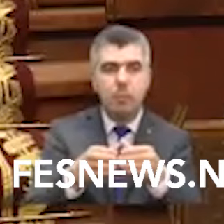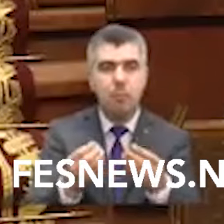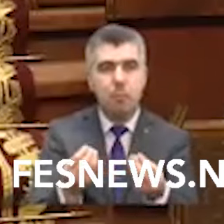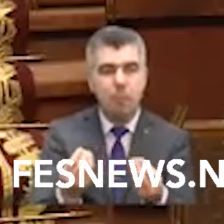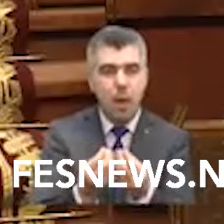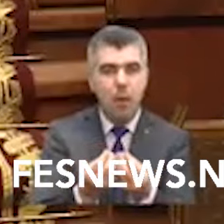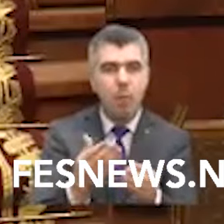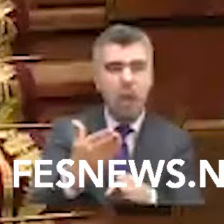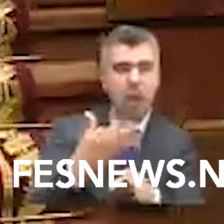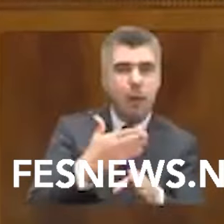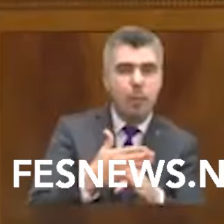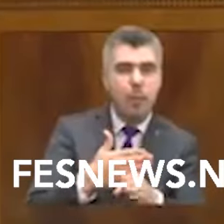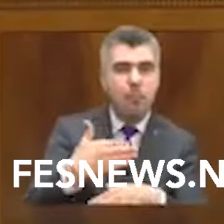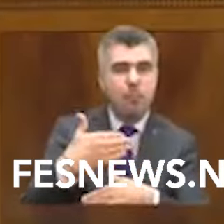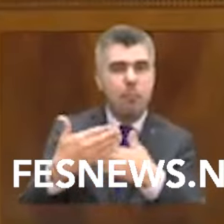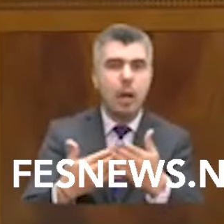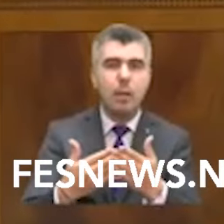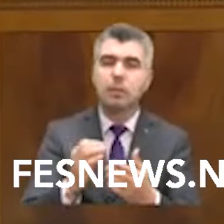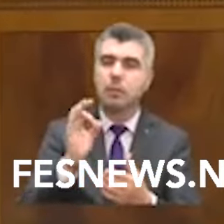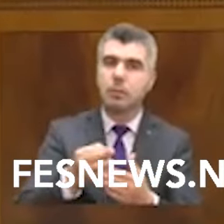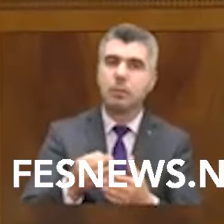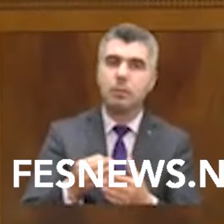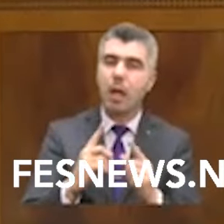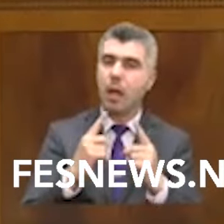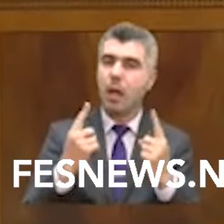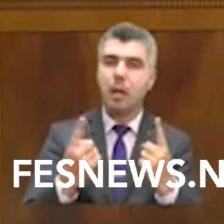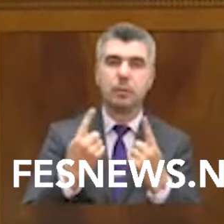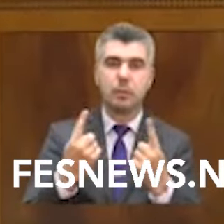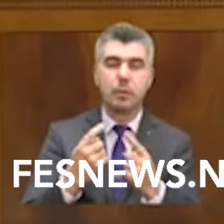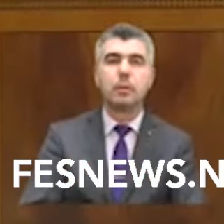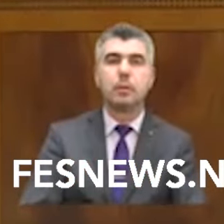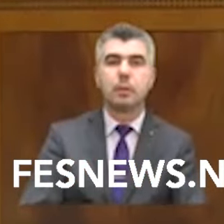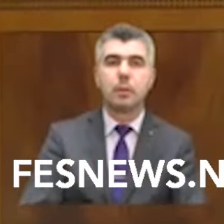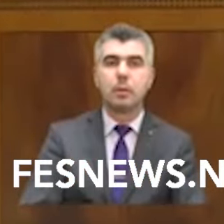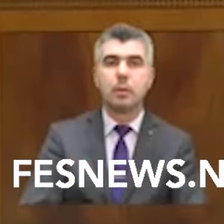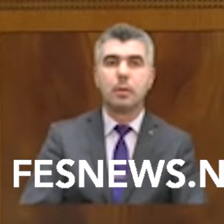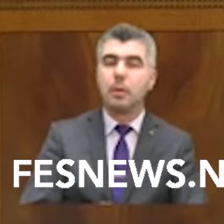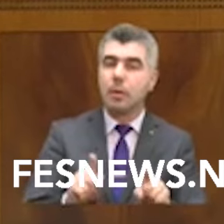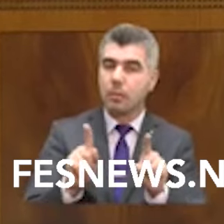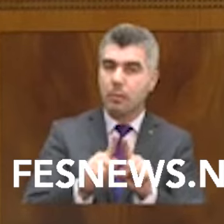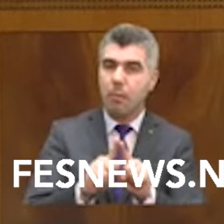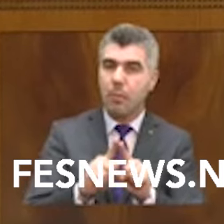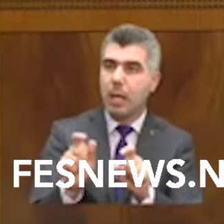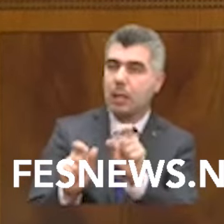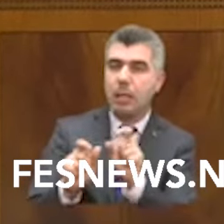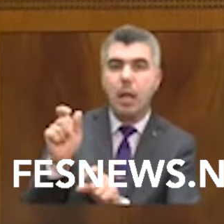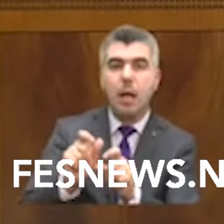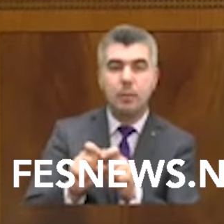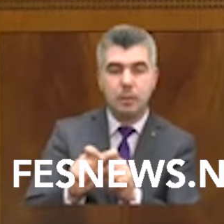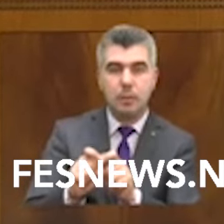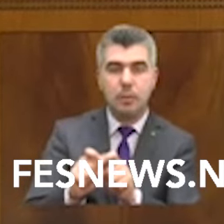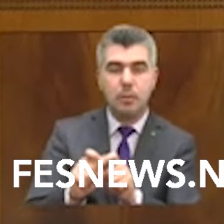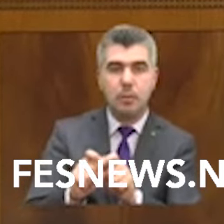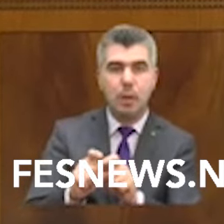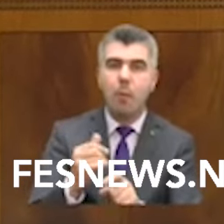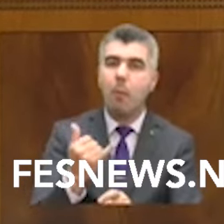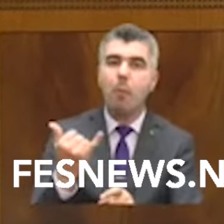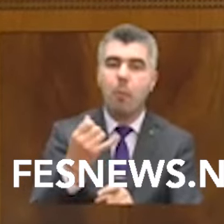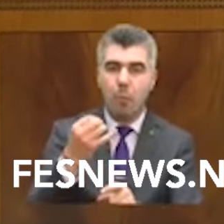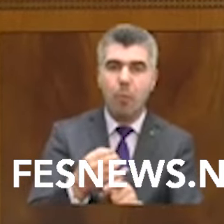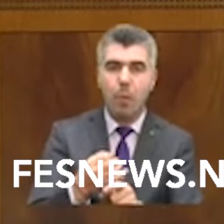قبل البرلمان، بعد البرلمان، يعني وكان سميتو وكيظهر لي بأنه المواطن حنا الهم ديالنا